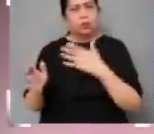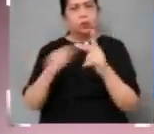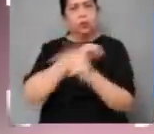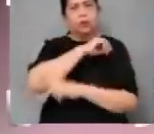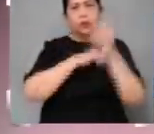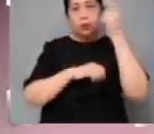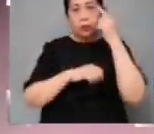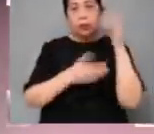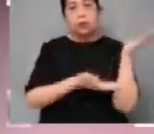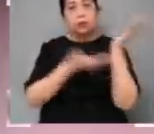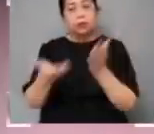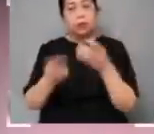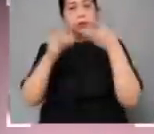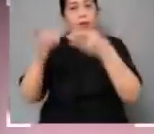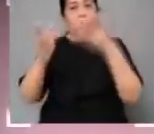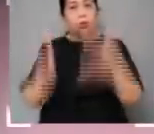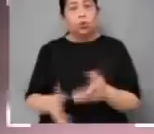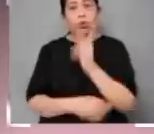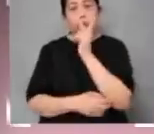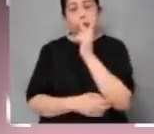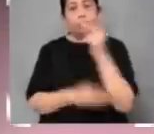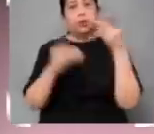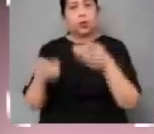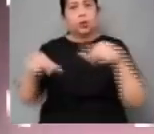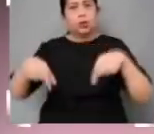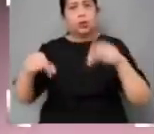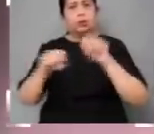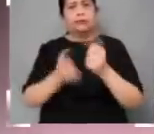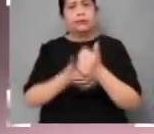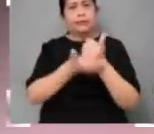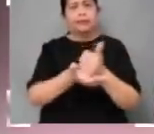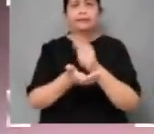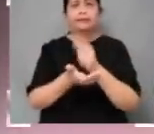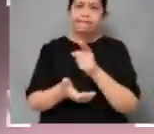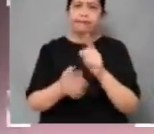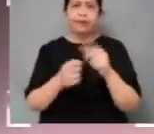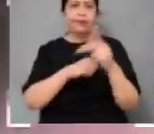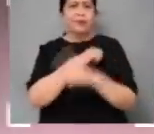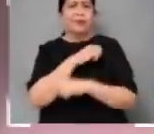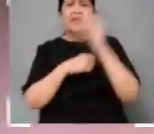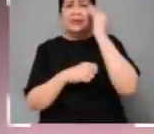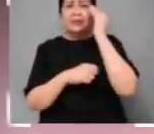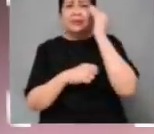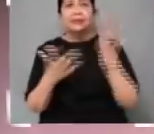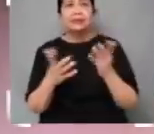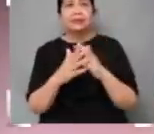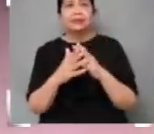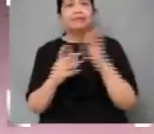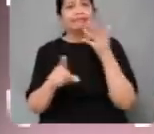mga donors na mga private dito para matulungan talaga yung lalawigan kasi alam natin na tinamaan talaga